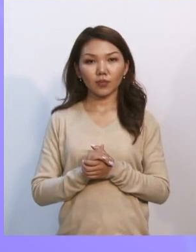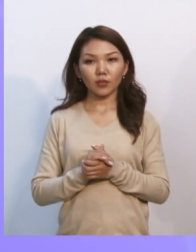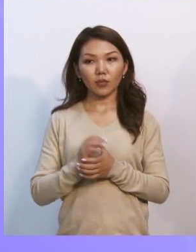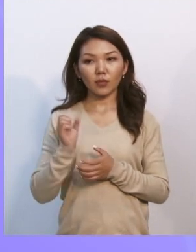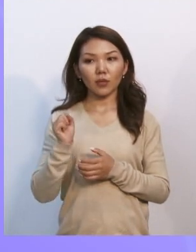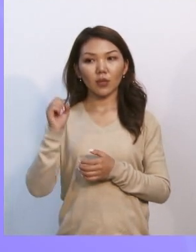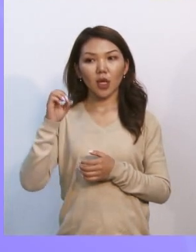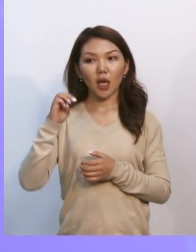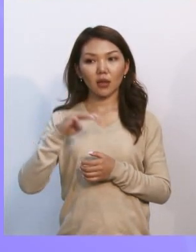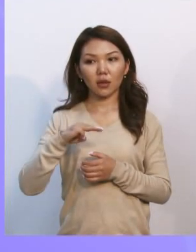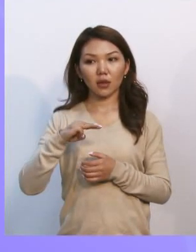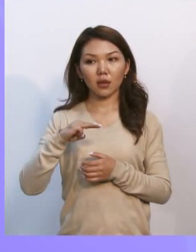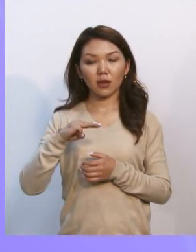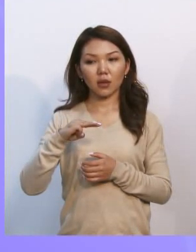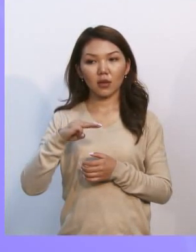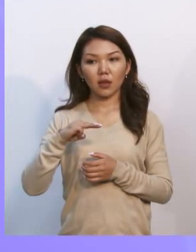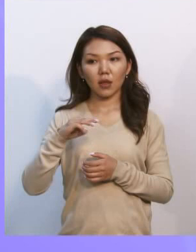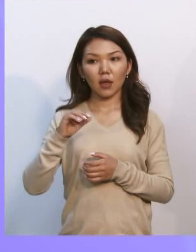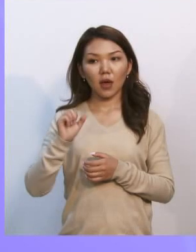Ат.